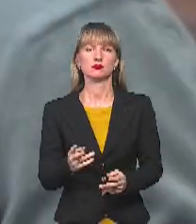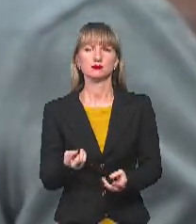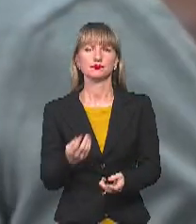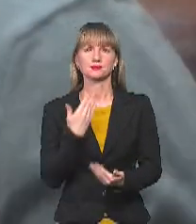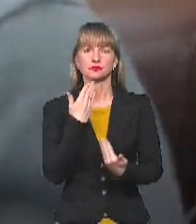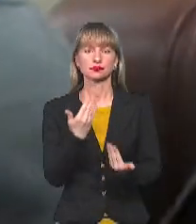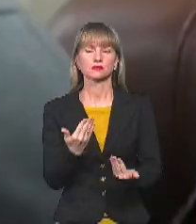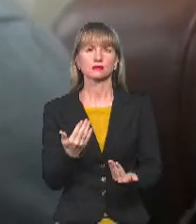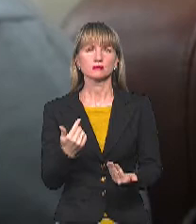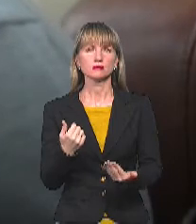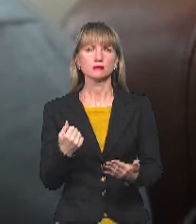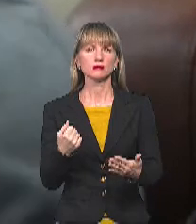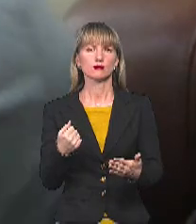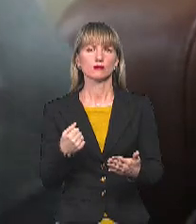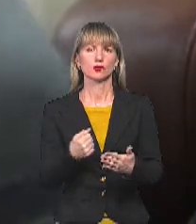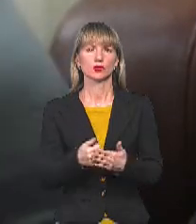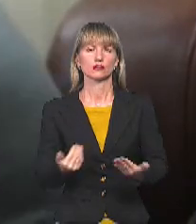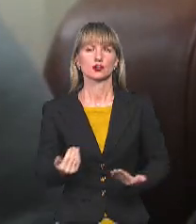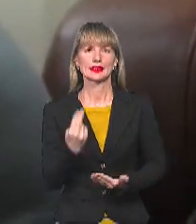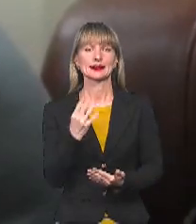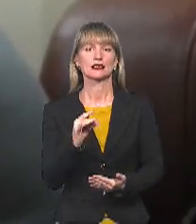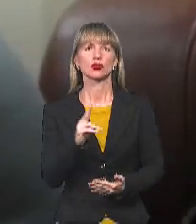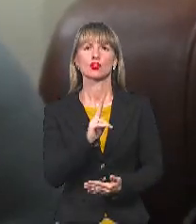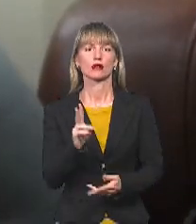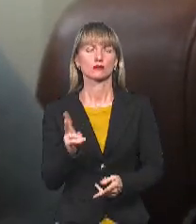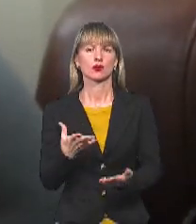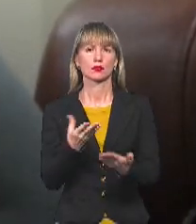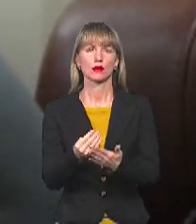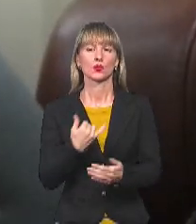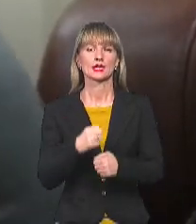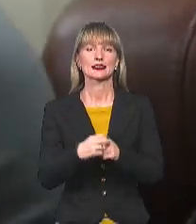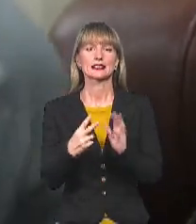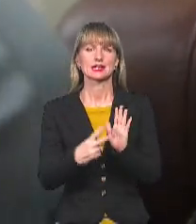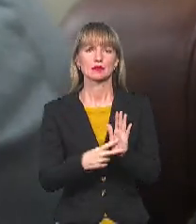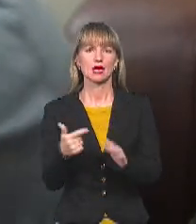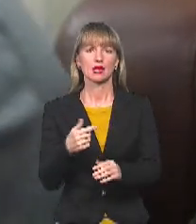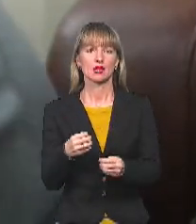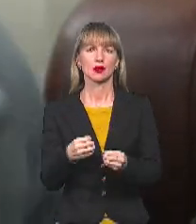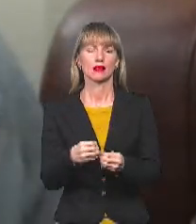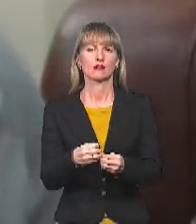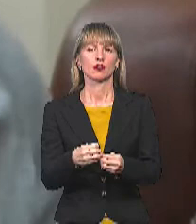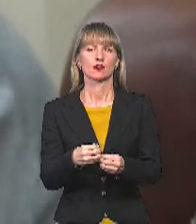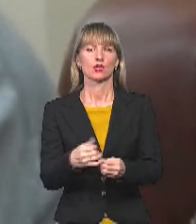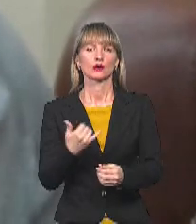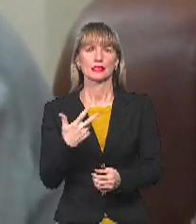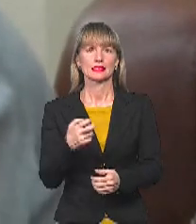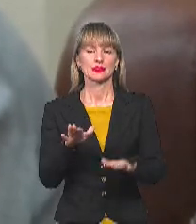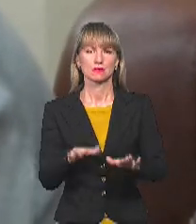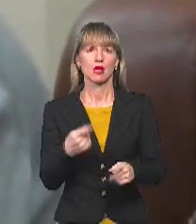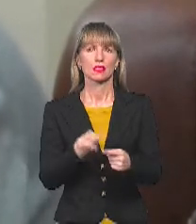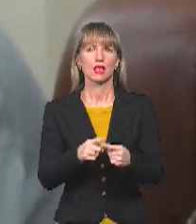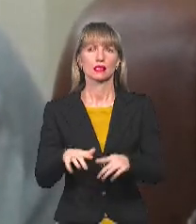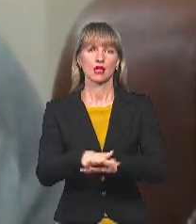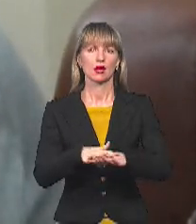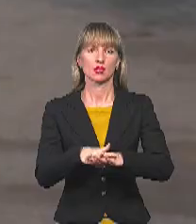На площі біля цирку ніхто нікому не платить. У нас ціна 7 гривень 50 копійок за метр, у нас 300 вільних місць. А ціни на тому стихійному